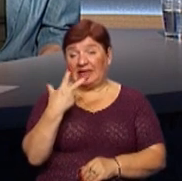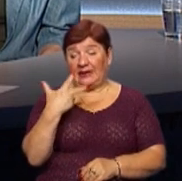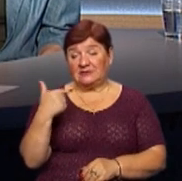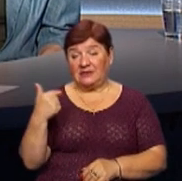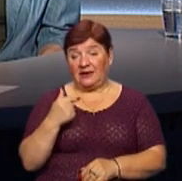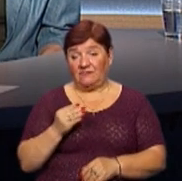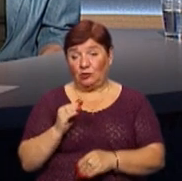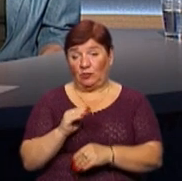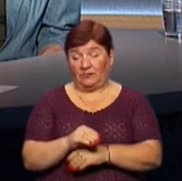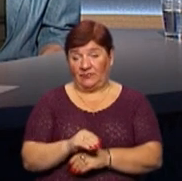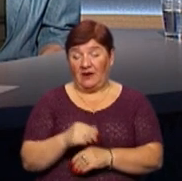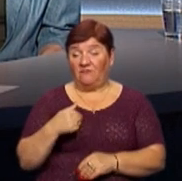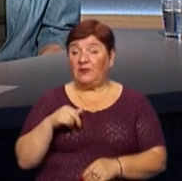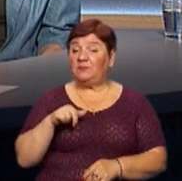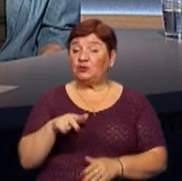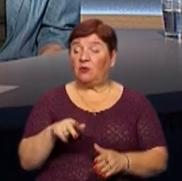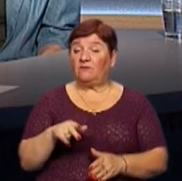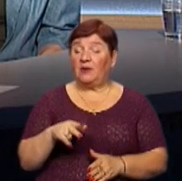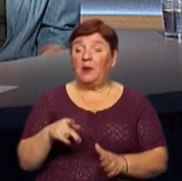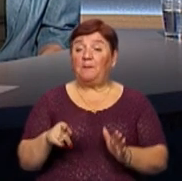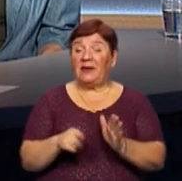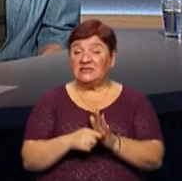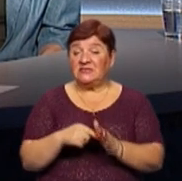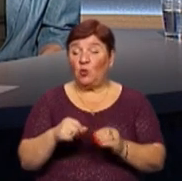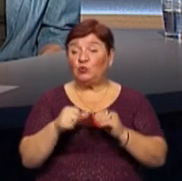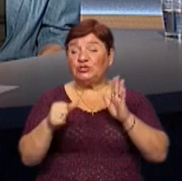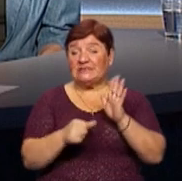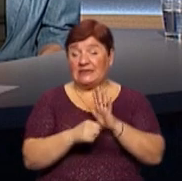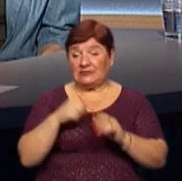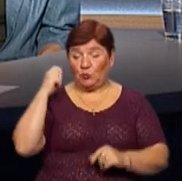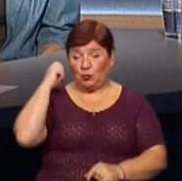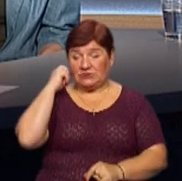113 гривень. Він пішов у пенсію у 2016 році.